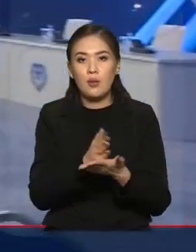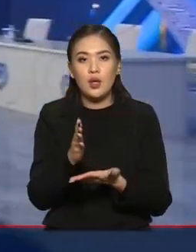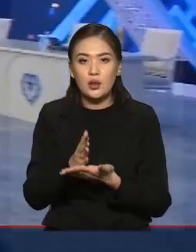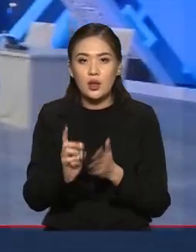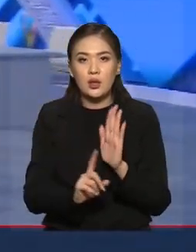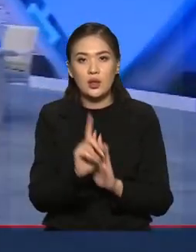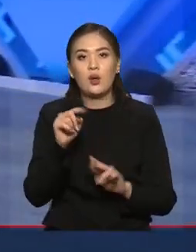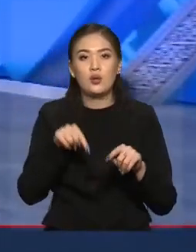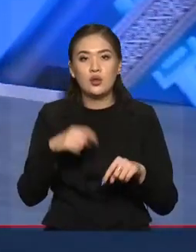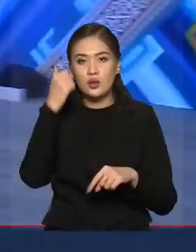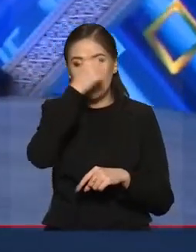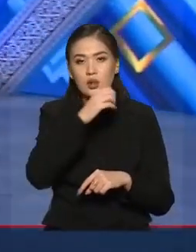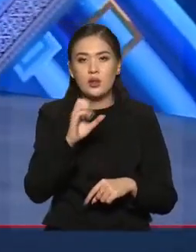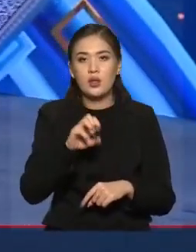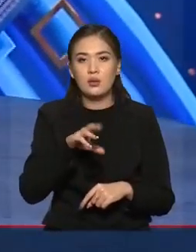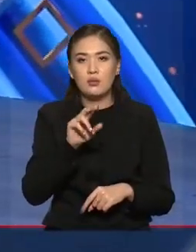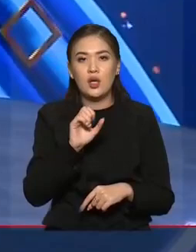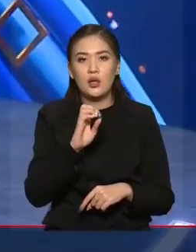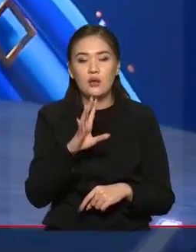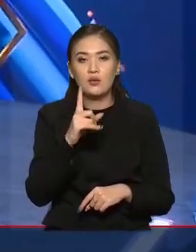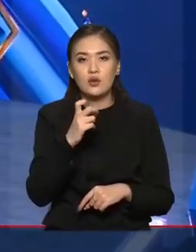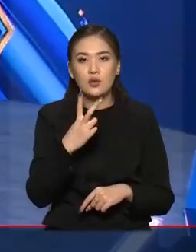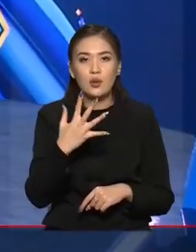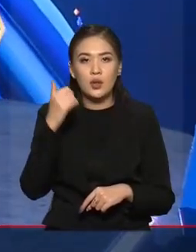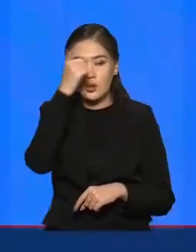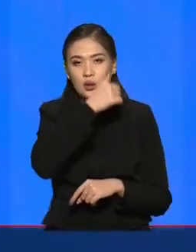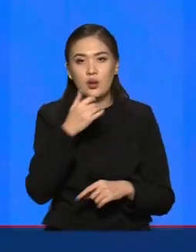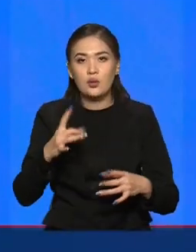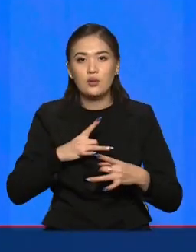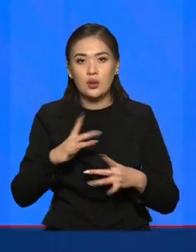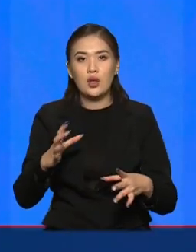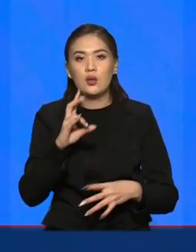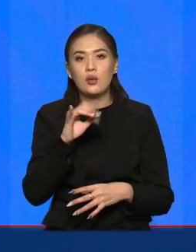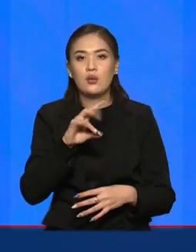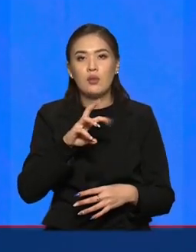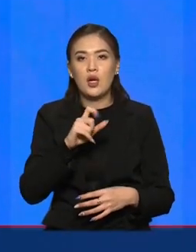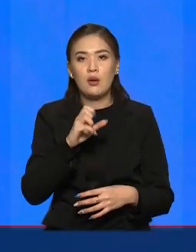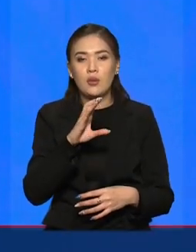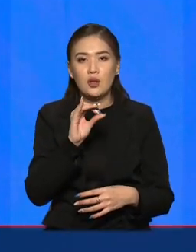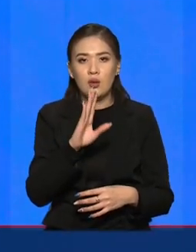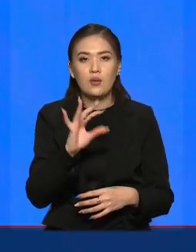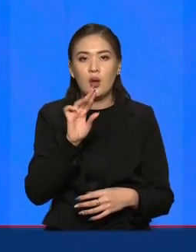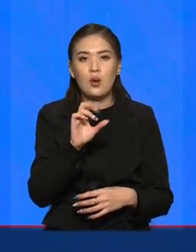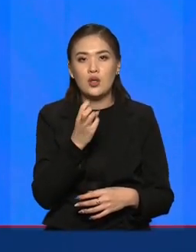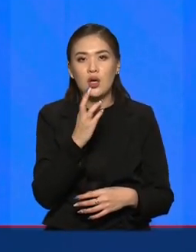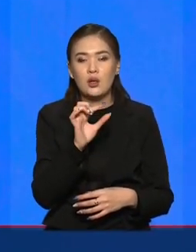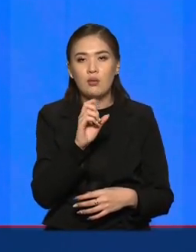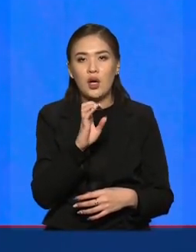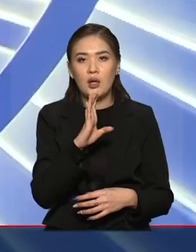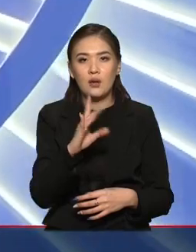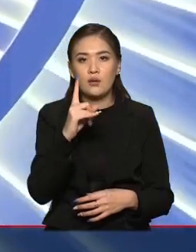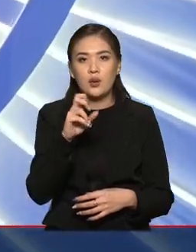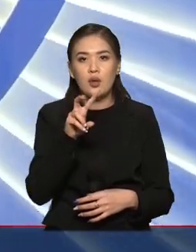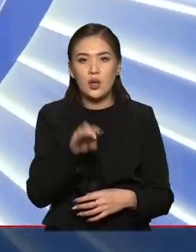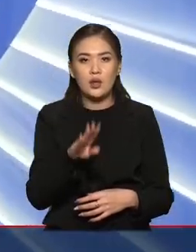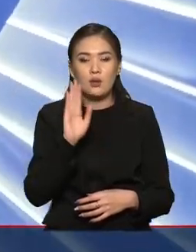Одан бөлек осы жылы Қаныш Сәтбаевтың 125 жылдық мерейтойы, Сағадат Нұрмағамбетов пен Рахымжан Қошқарбаевтың 100 жылдық